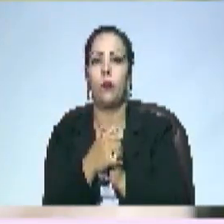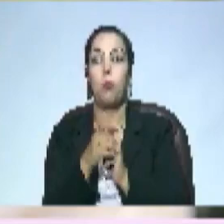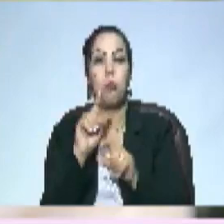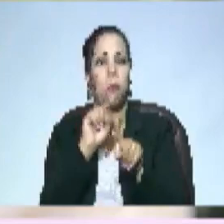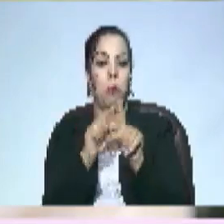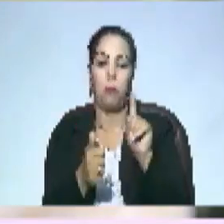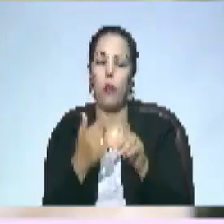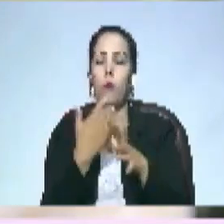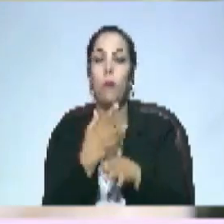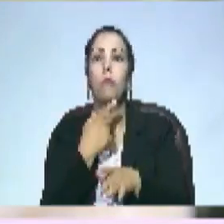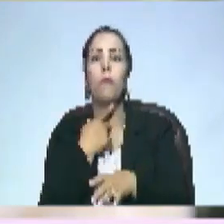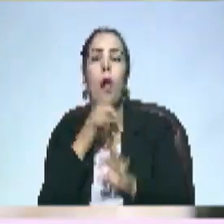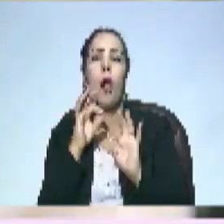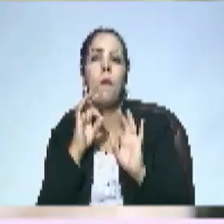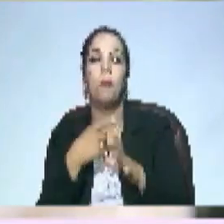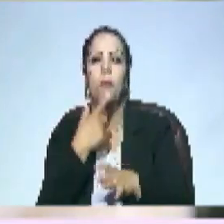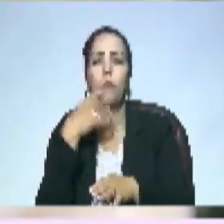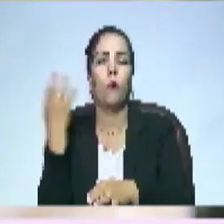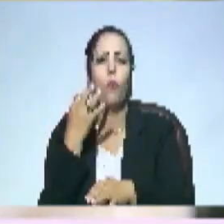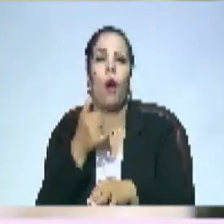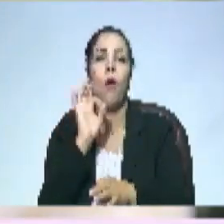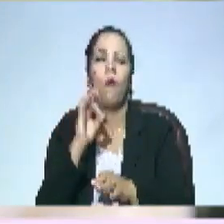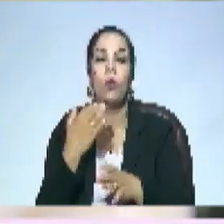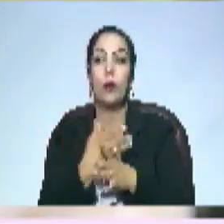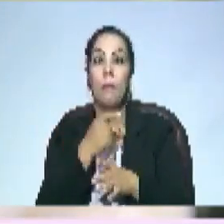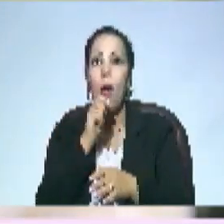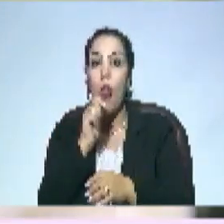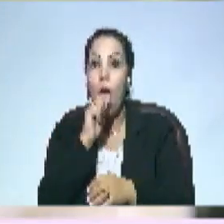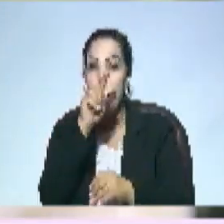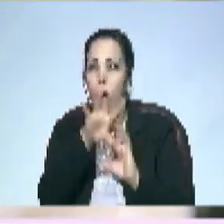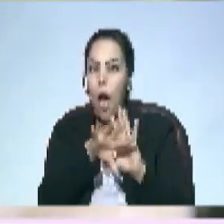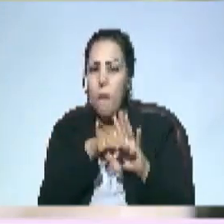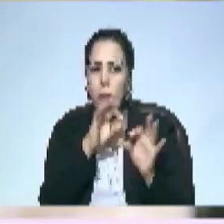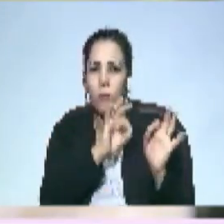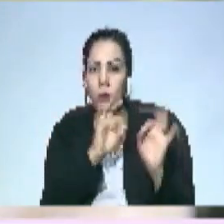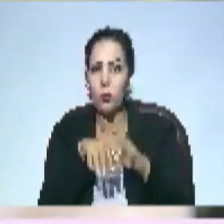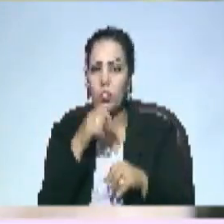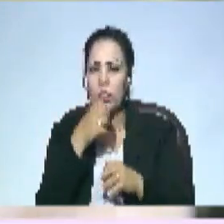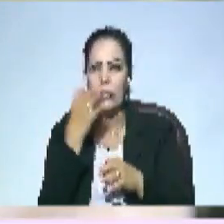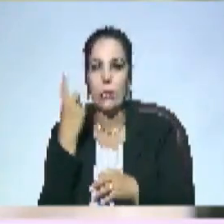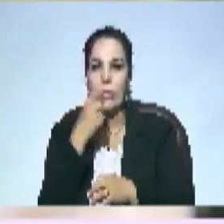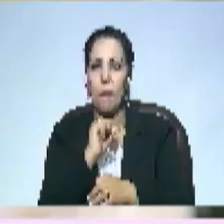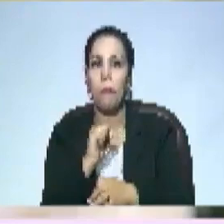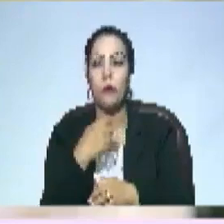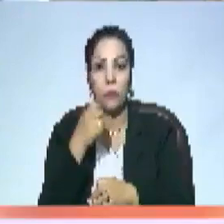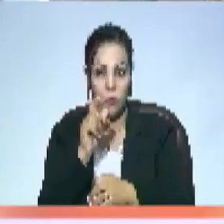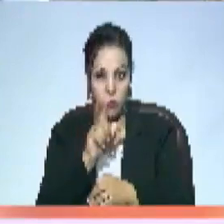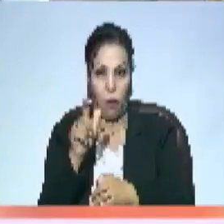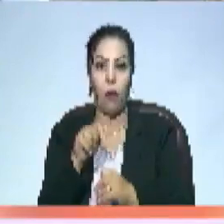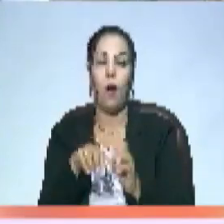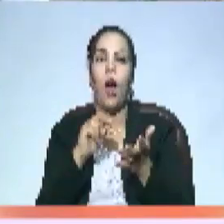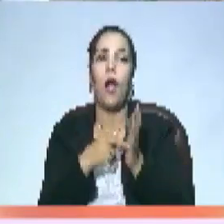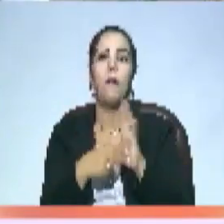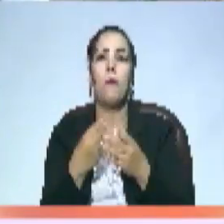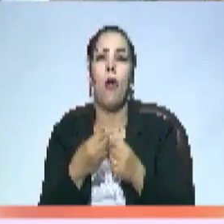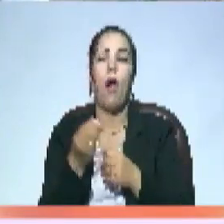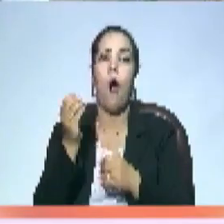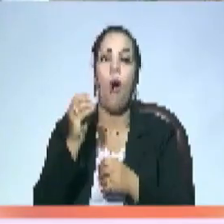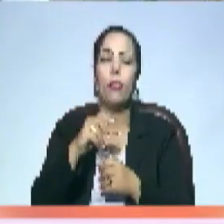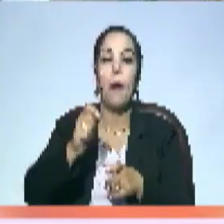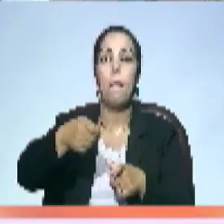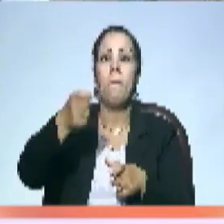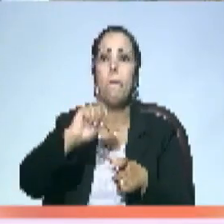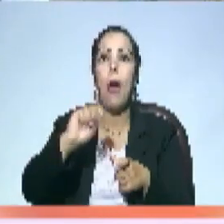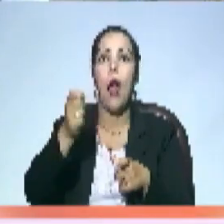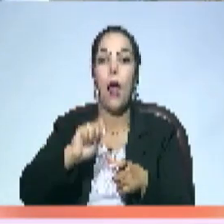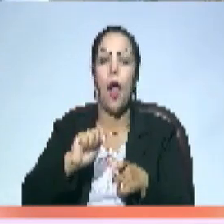قيم وشيق جدا وطعمه شهي جدا. واللحمه دي متعصجه على الاخر يا شيف صح؟ انا معصجها حاطط فيها معلقه